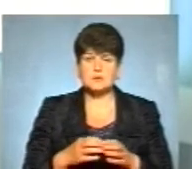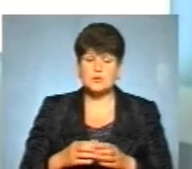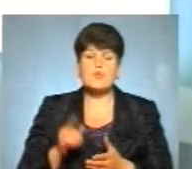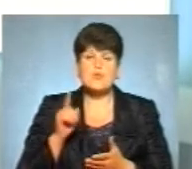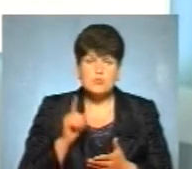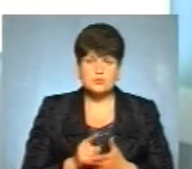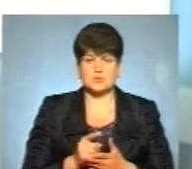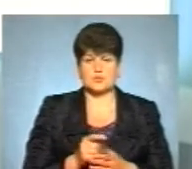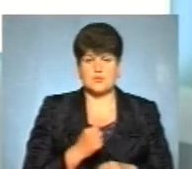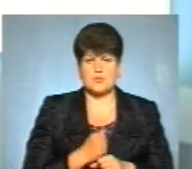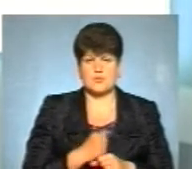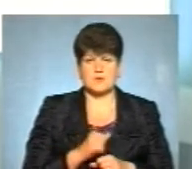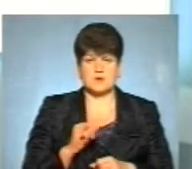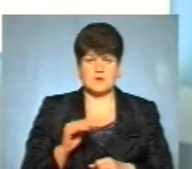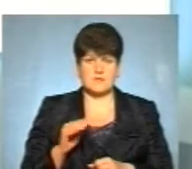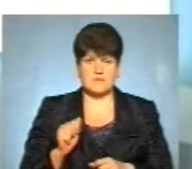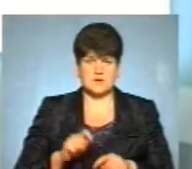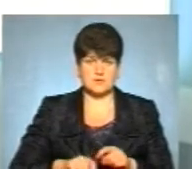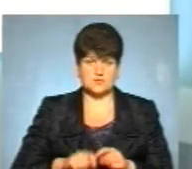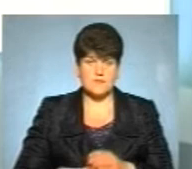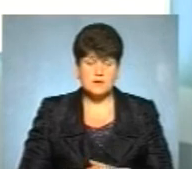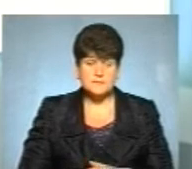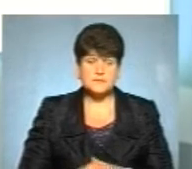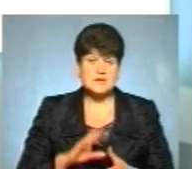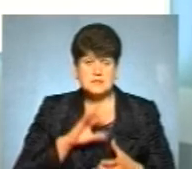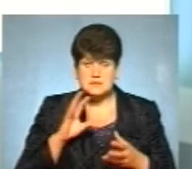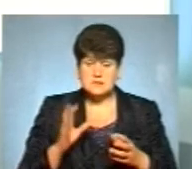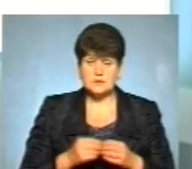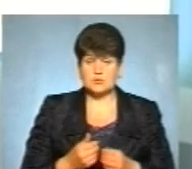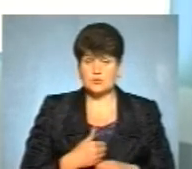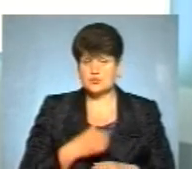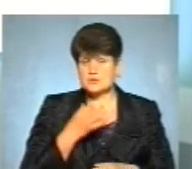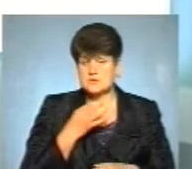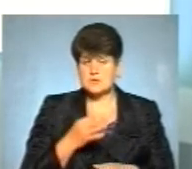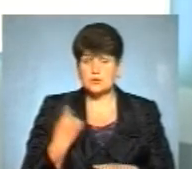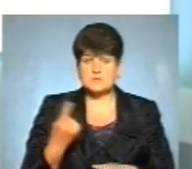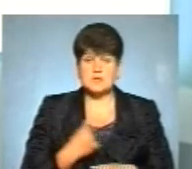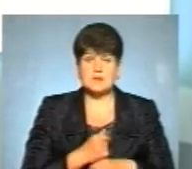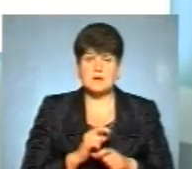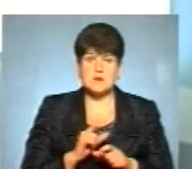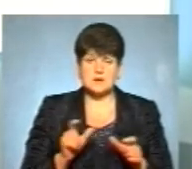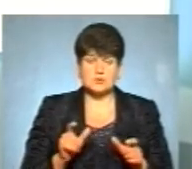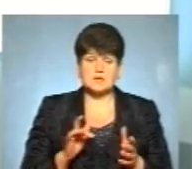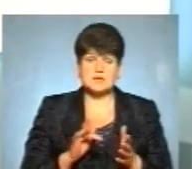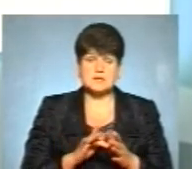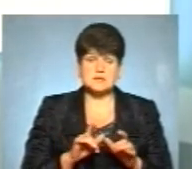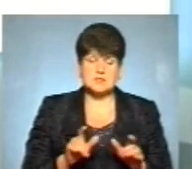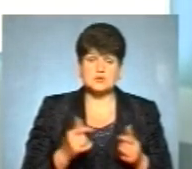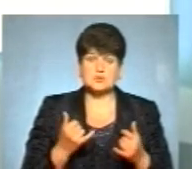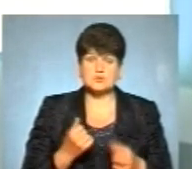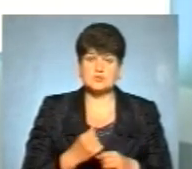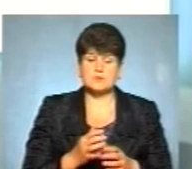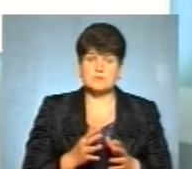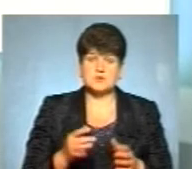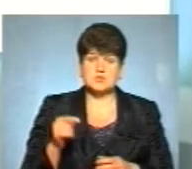обов'язковому порядку роблять ІФА-тестування, проводять ІФА-тестування. Загалом хочу сказати, що обласний лабораторний центр вже станом на сьогодні зробив